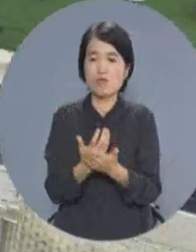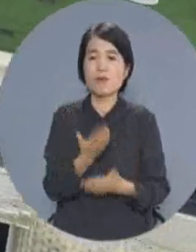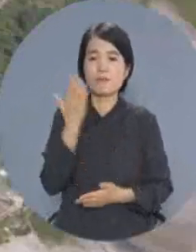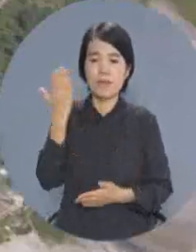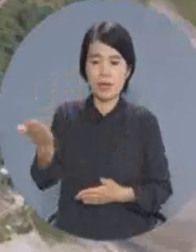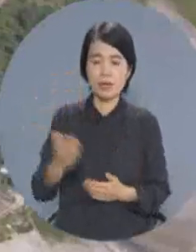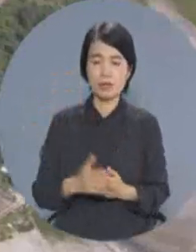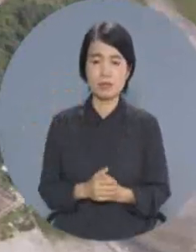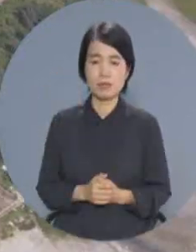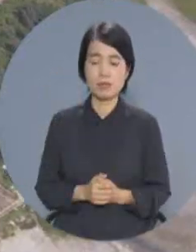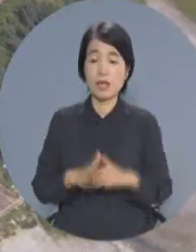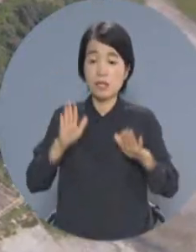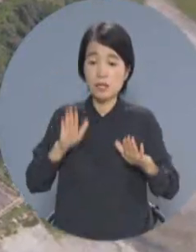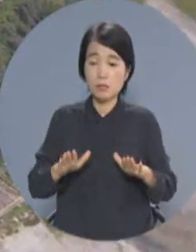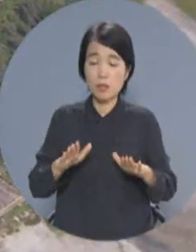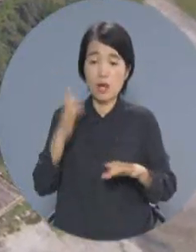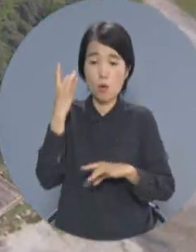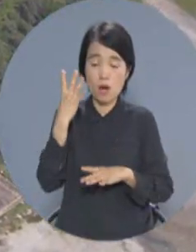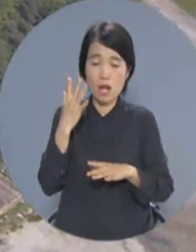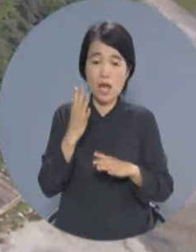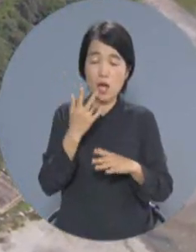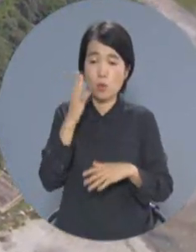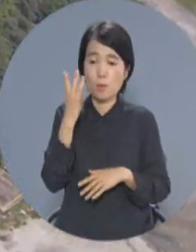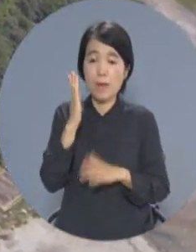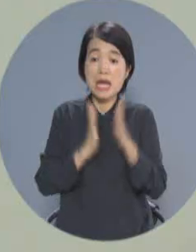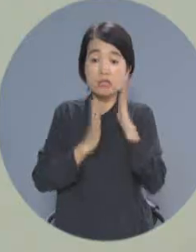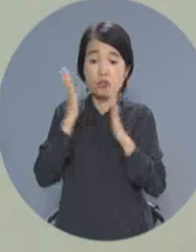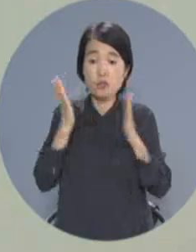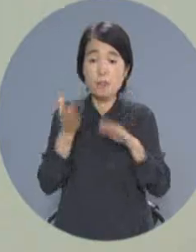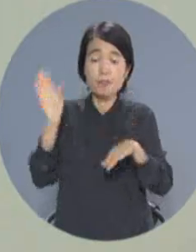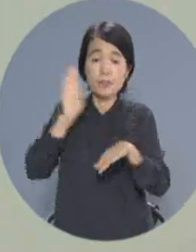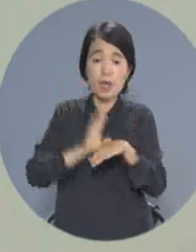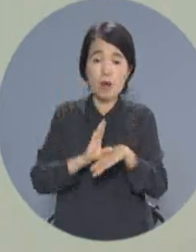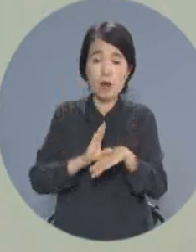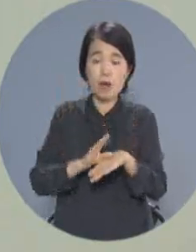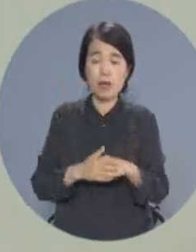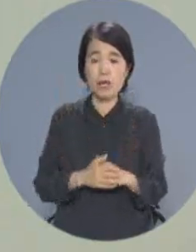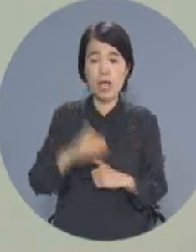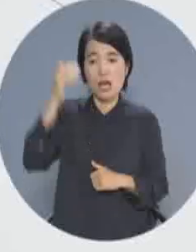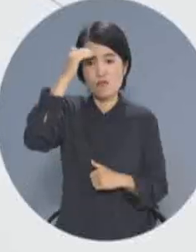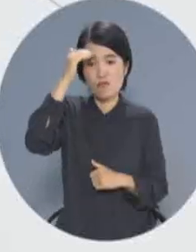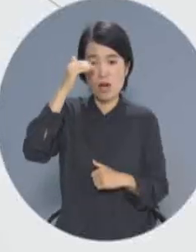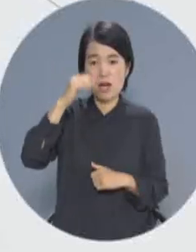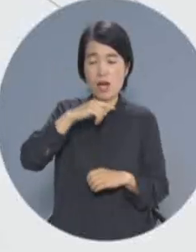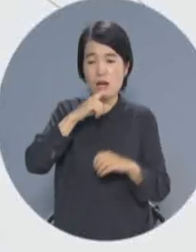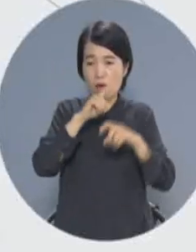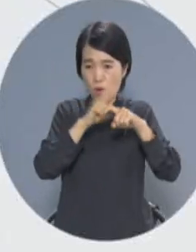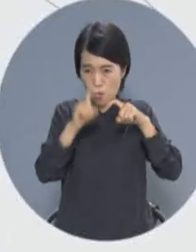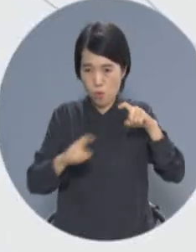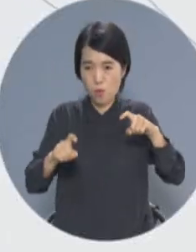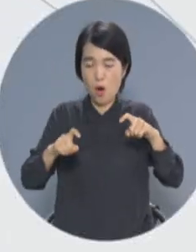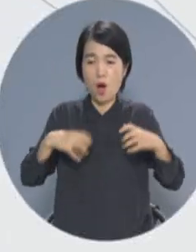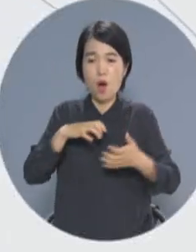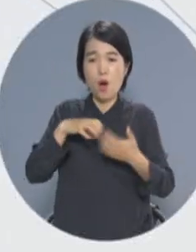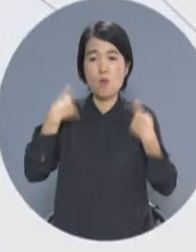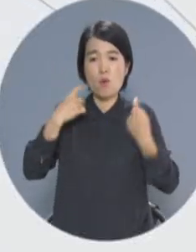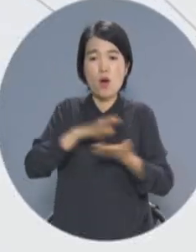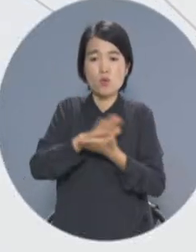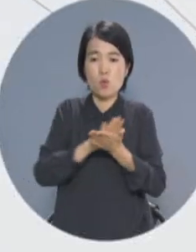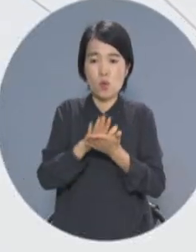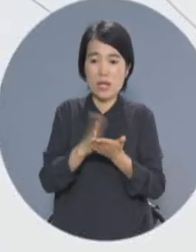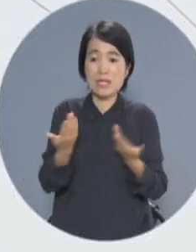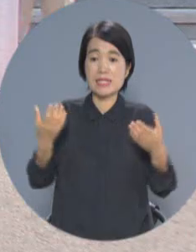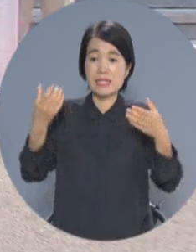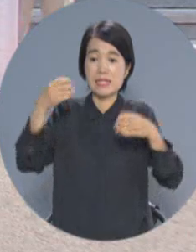제출했습니다. 이번에는 기존 동백숲 조성에 더해 대관람차와 곤돌라 등 관광 유희 시설까지